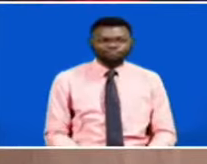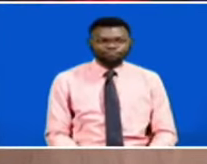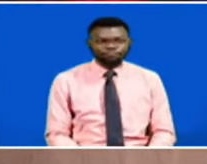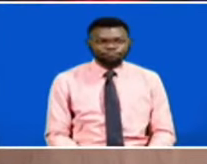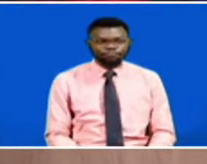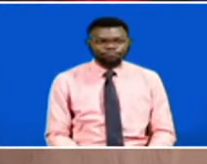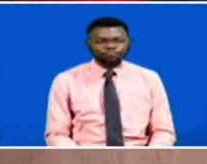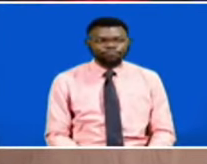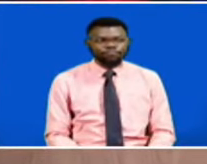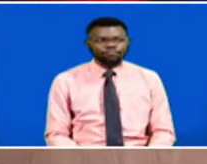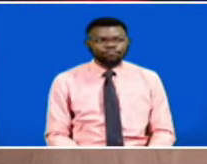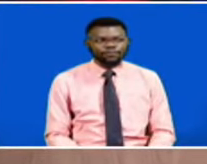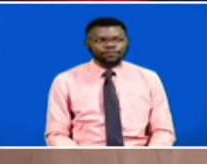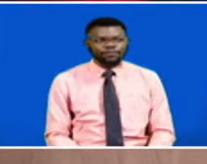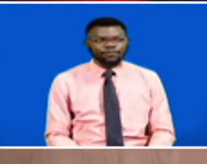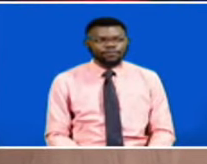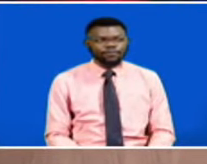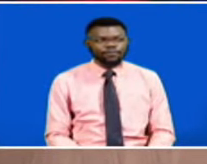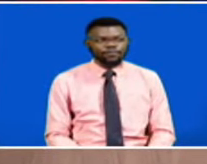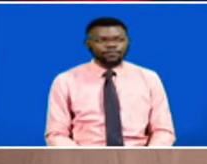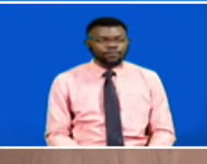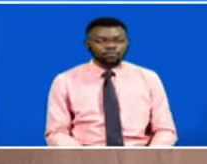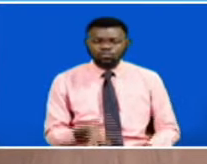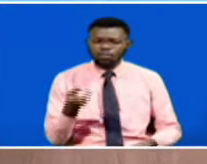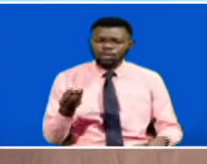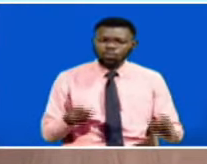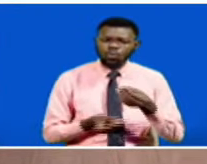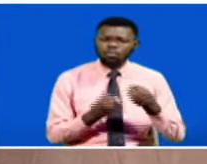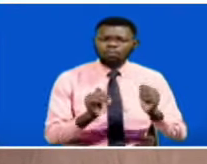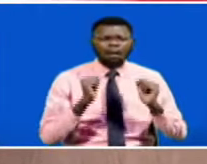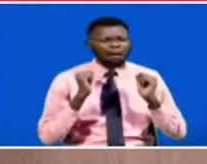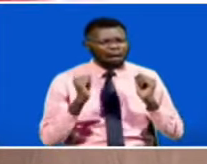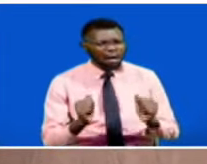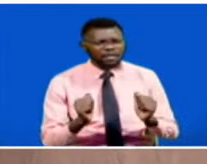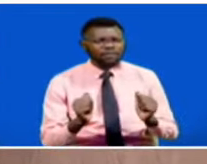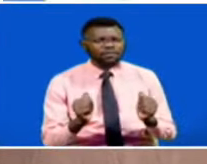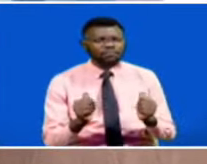Nyakati ngumu za kiuchumi nchini zimezidi kulemaza biashara, huku wengi wakitafuta